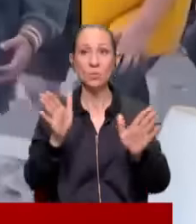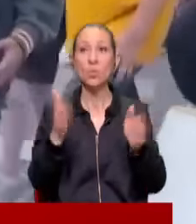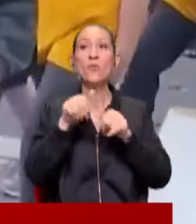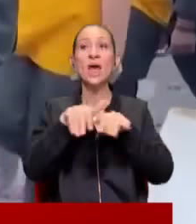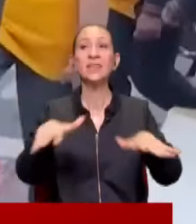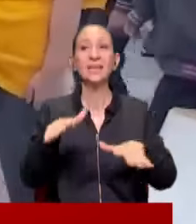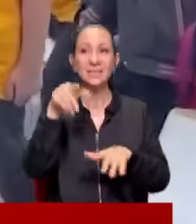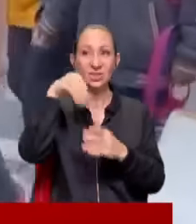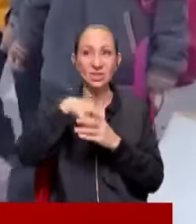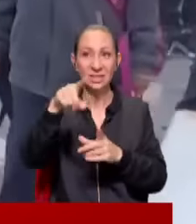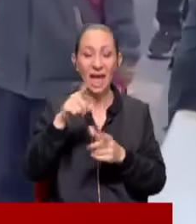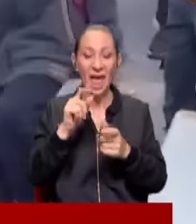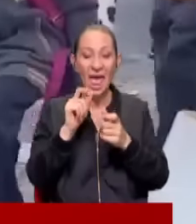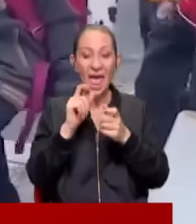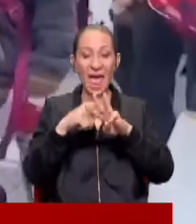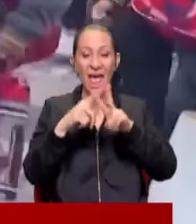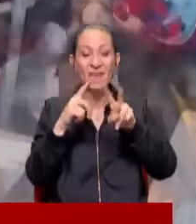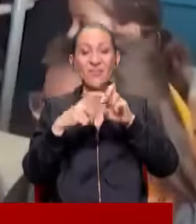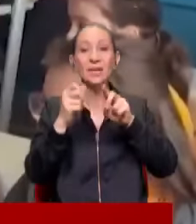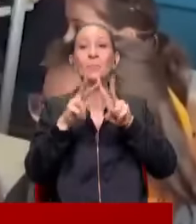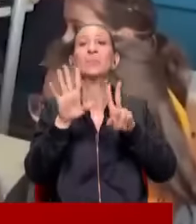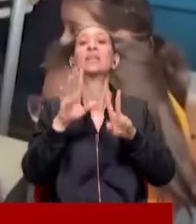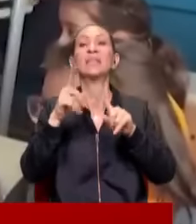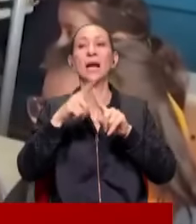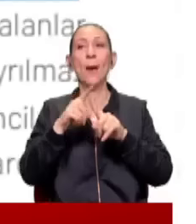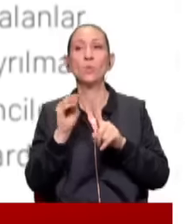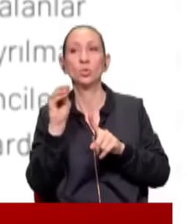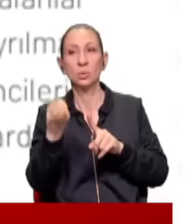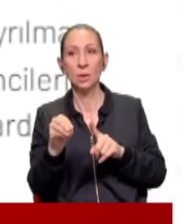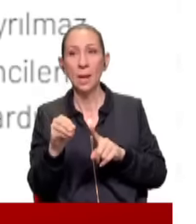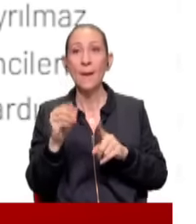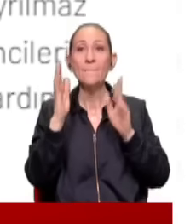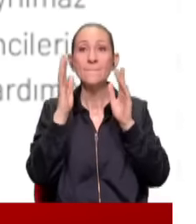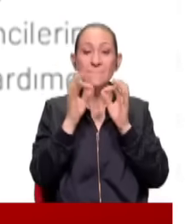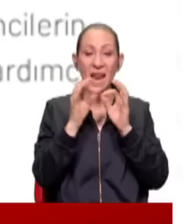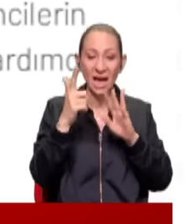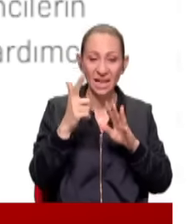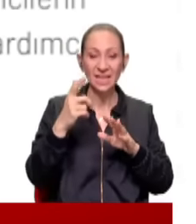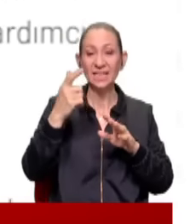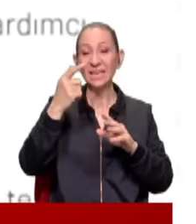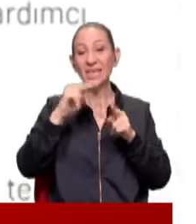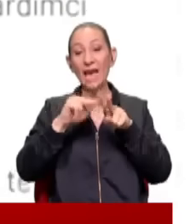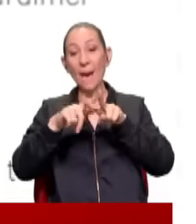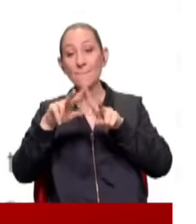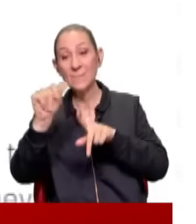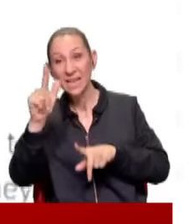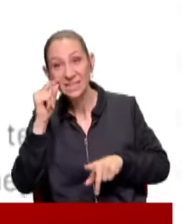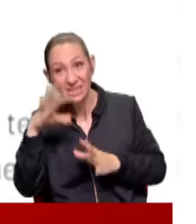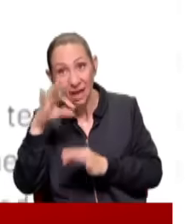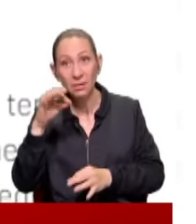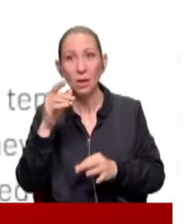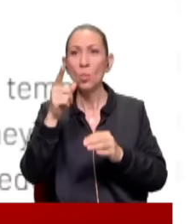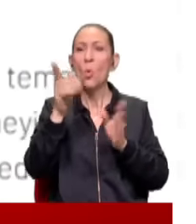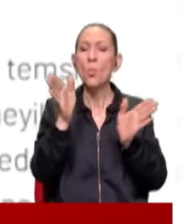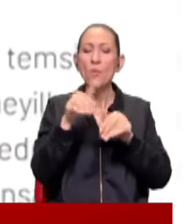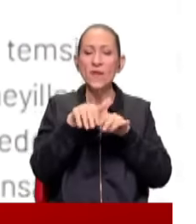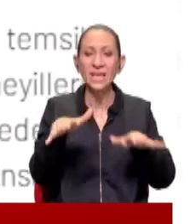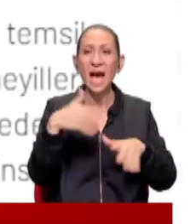müfredat taslağında evrim kelimesi yerine tekamül ifadesi var. Belagat, kamil insan vurguları. Müfredatı anlatan